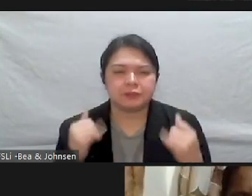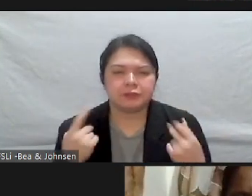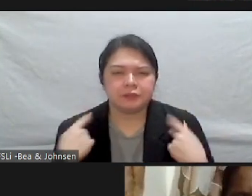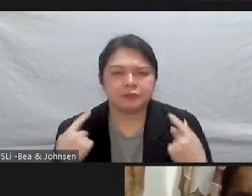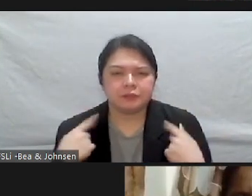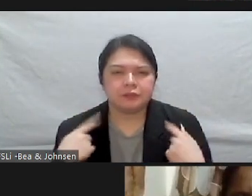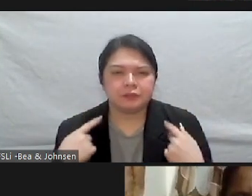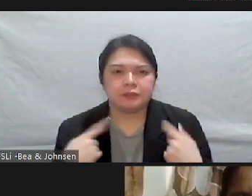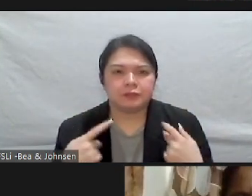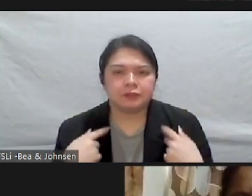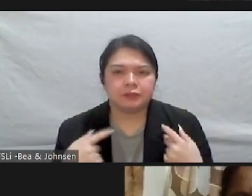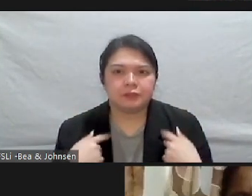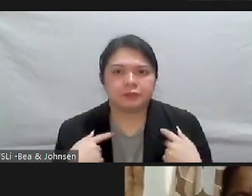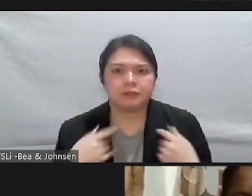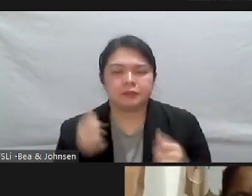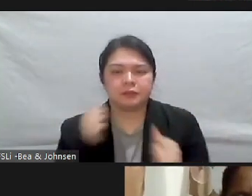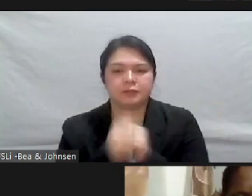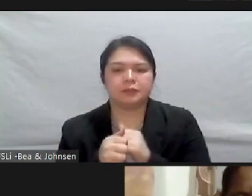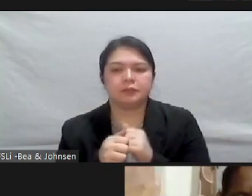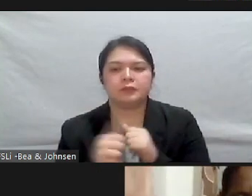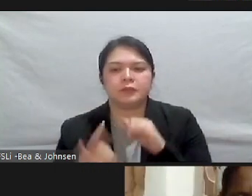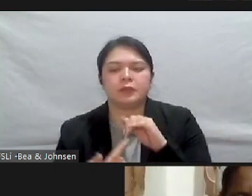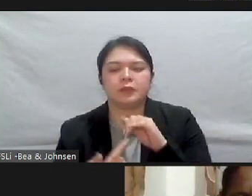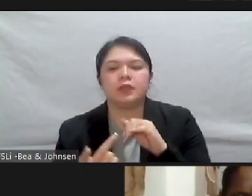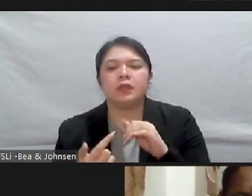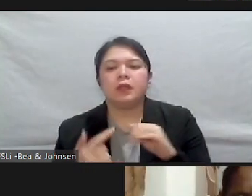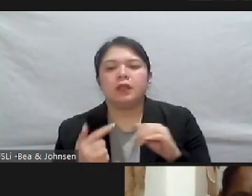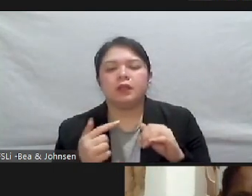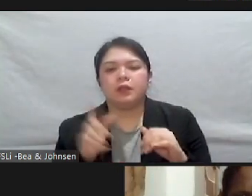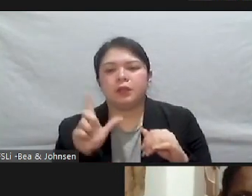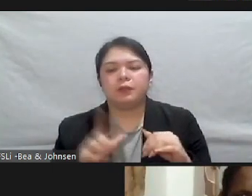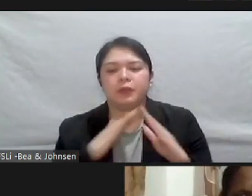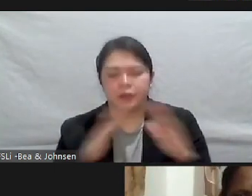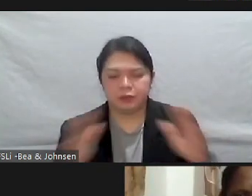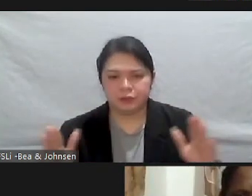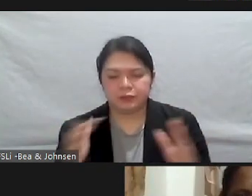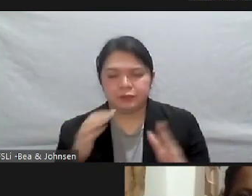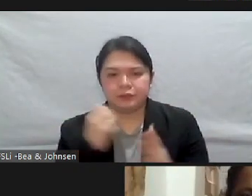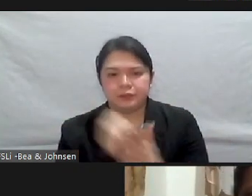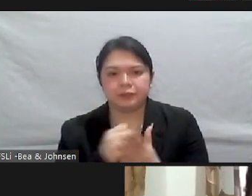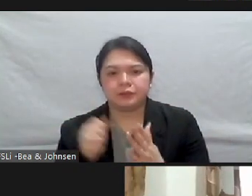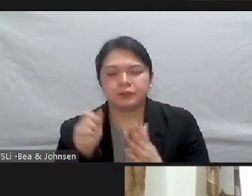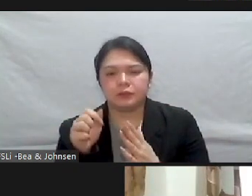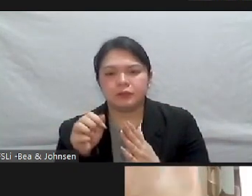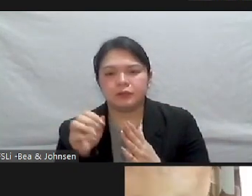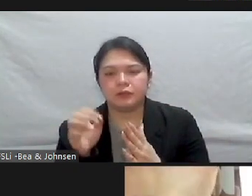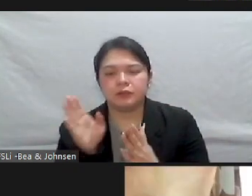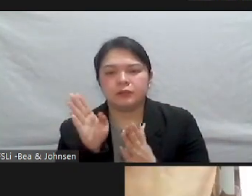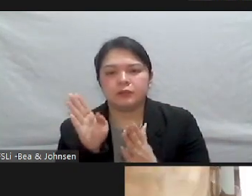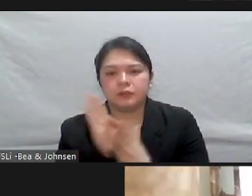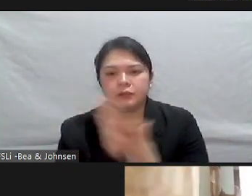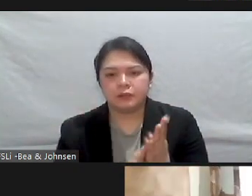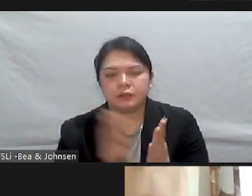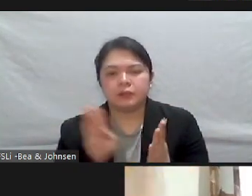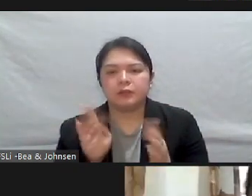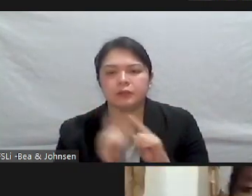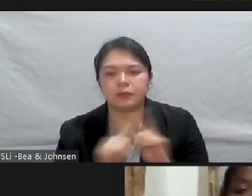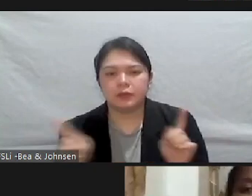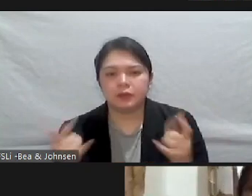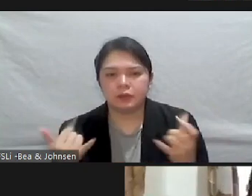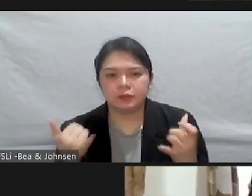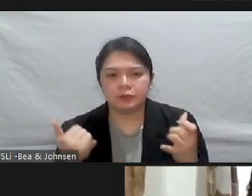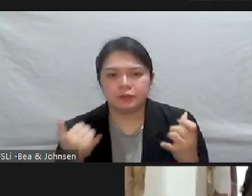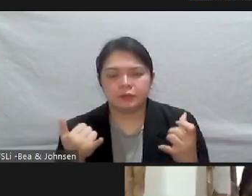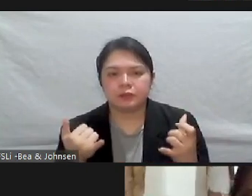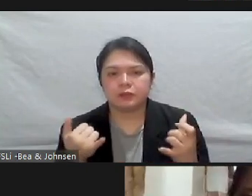sa lower house yung bill ni na Marco at saka ni Romulo ano pero wala pa siyang counterpart